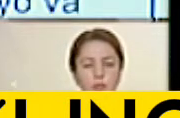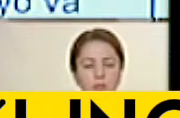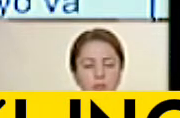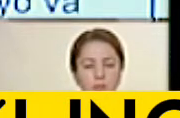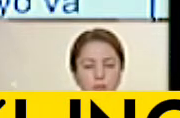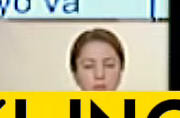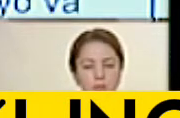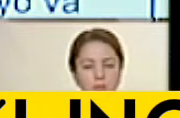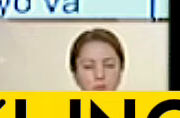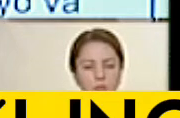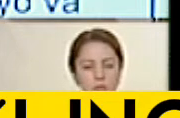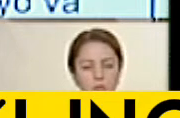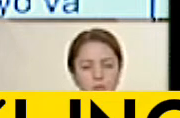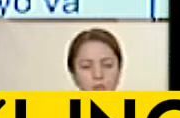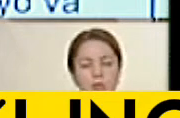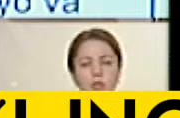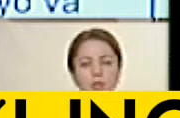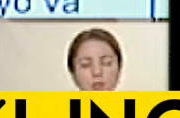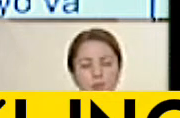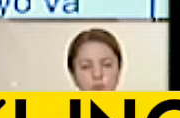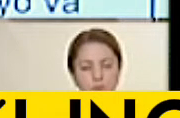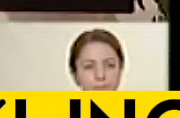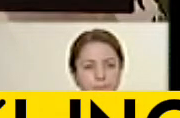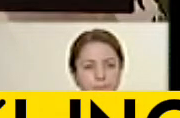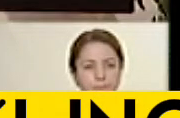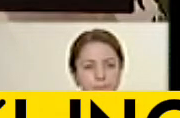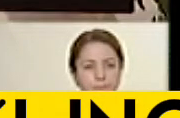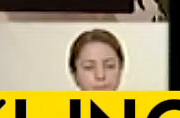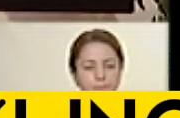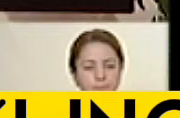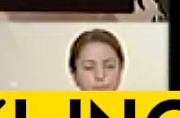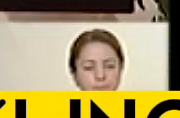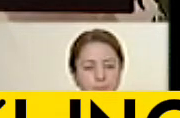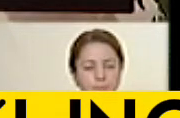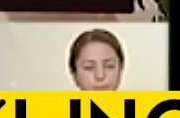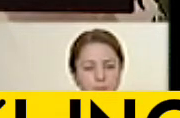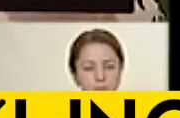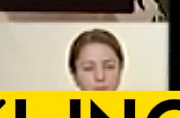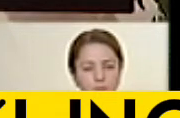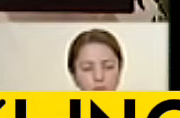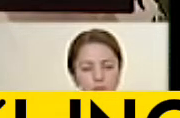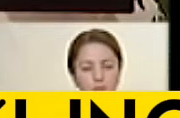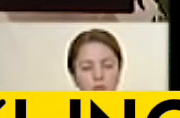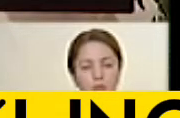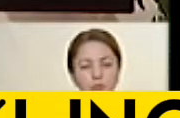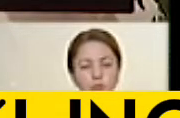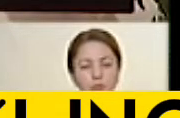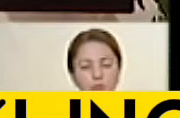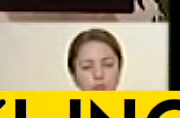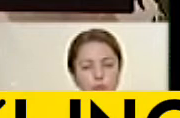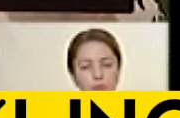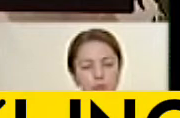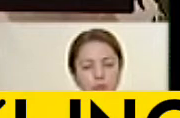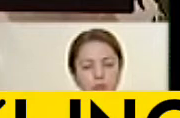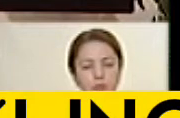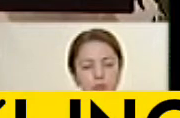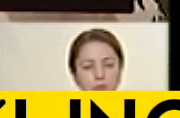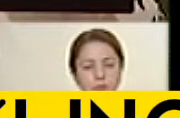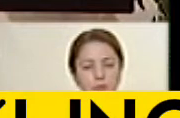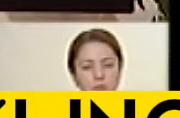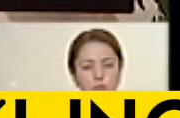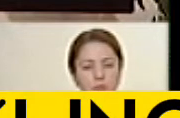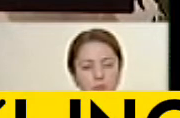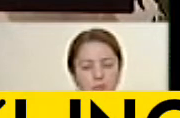bugungi kunga kelib bitkazildi va elektrlashtirildi. Demak, bugungi kunga kelib mamlakatimizda ana shu temir yo'l transporti orqali